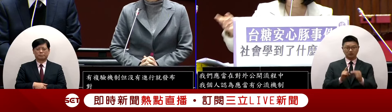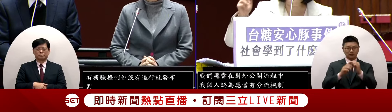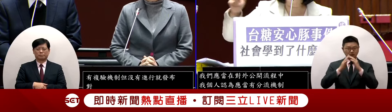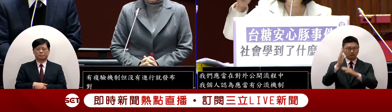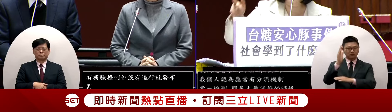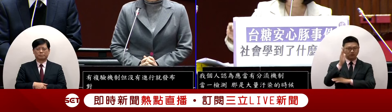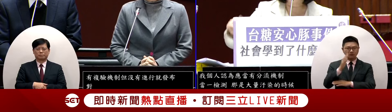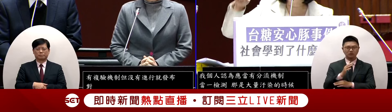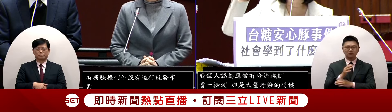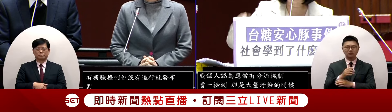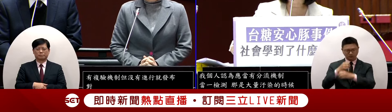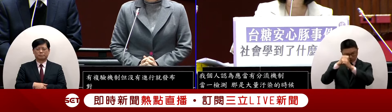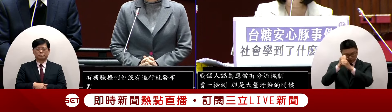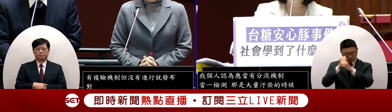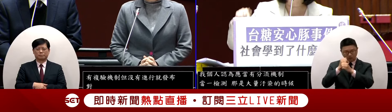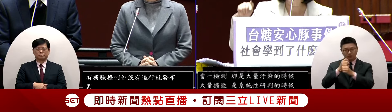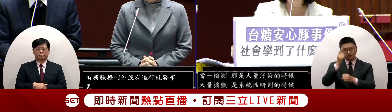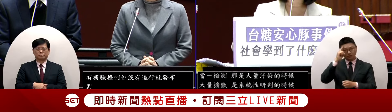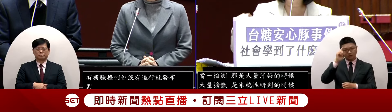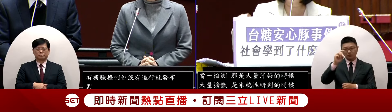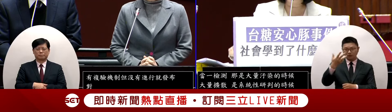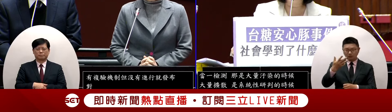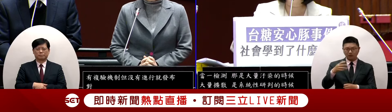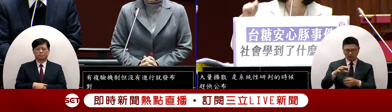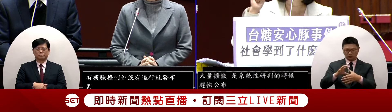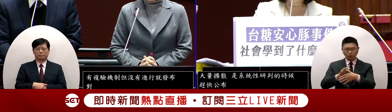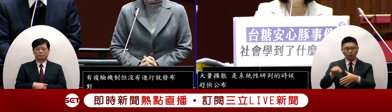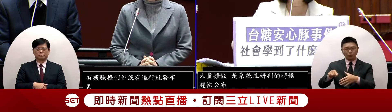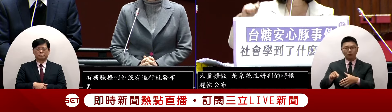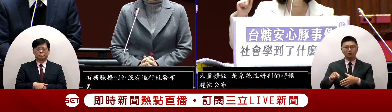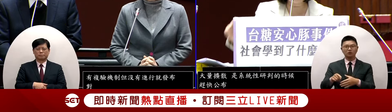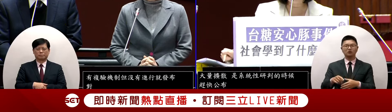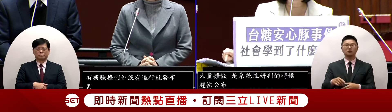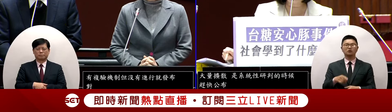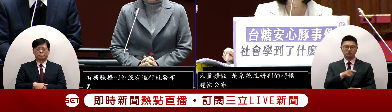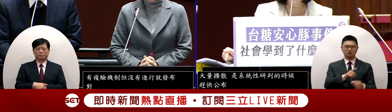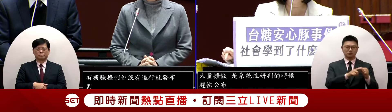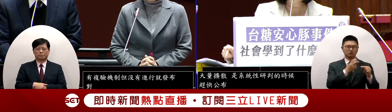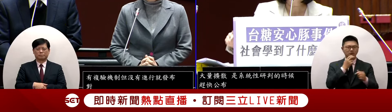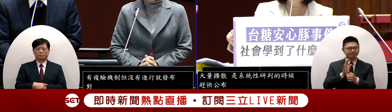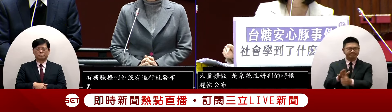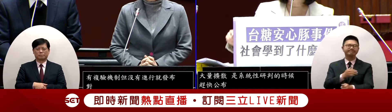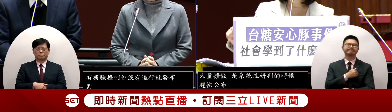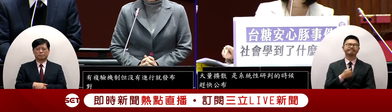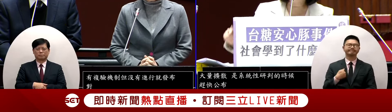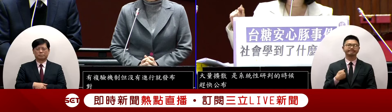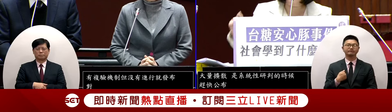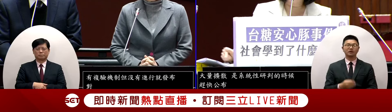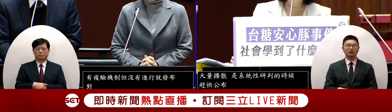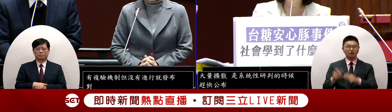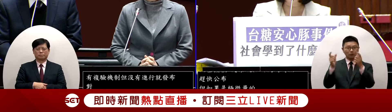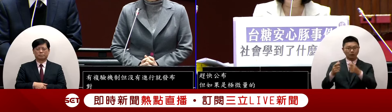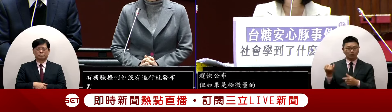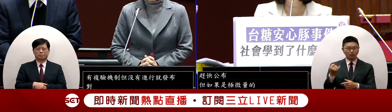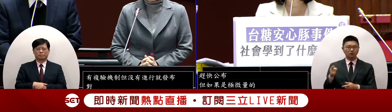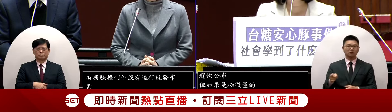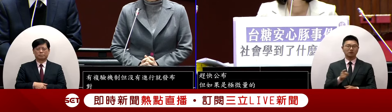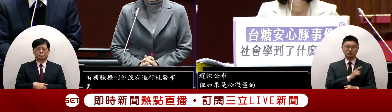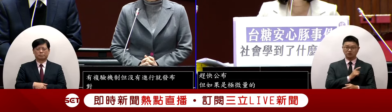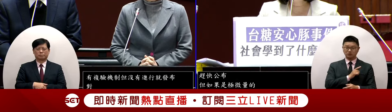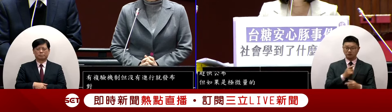验来验去同一块肉，其实在这个部分他们需要检视，中央可以帮忙他们。至于卢秀燕怎么就